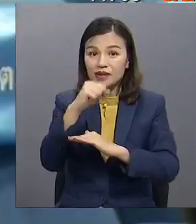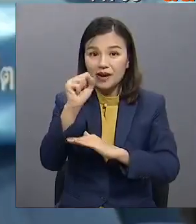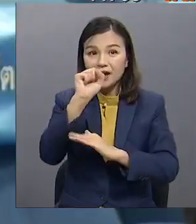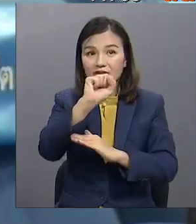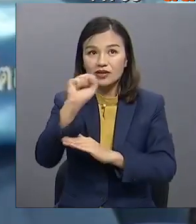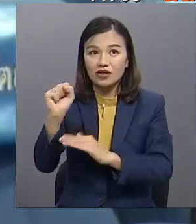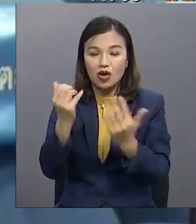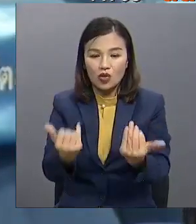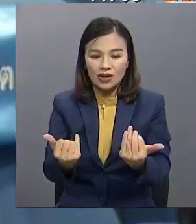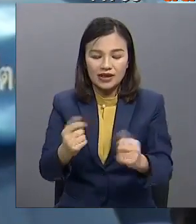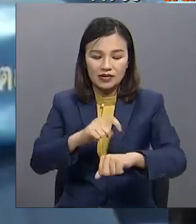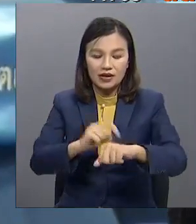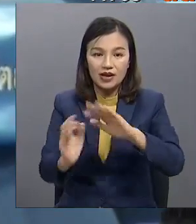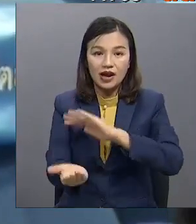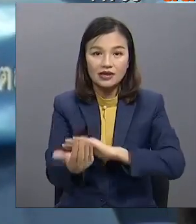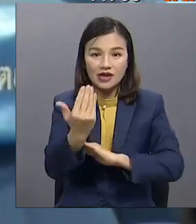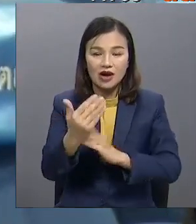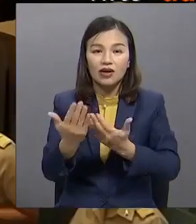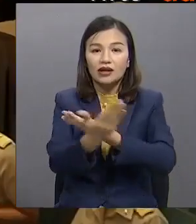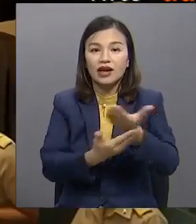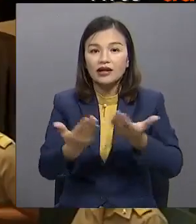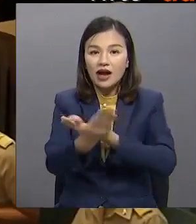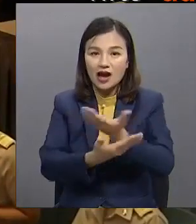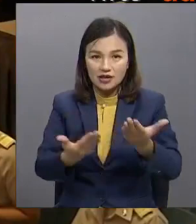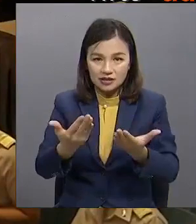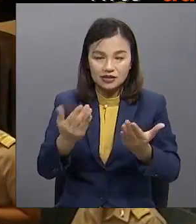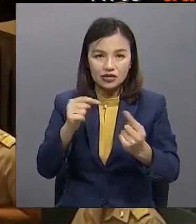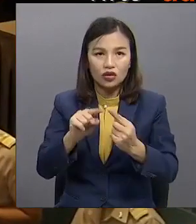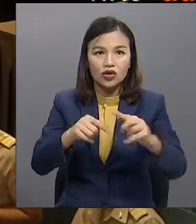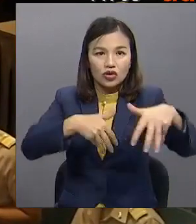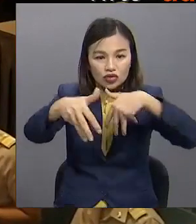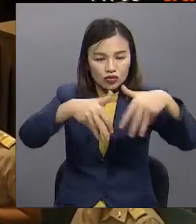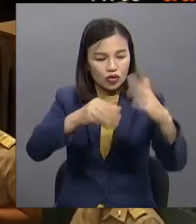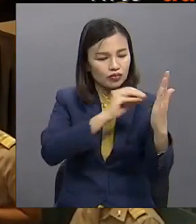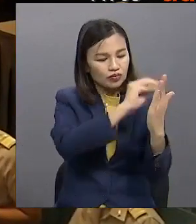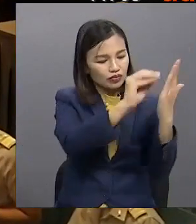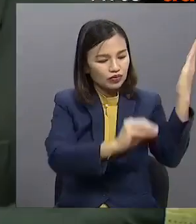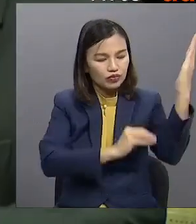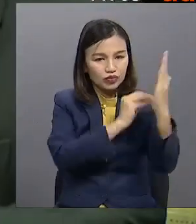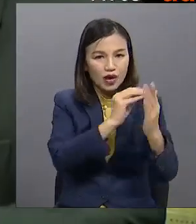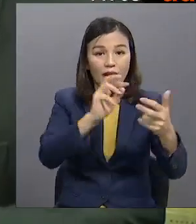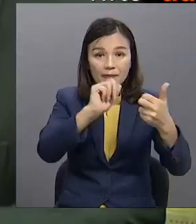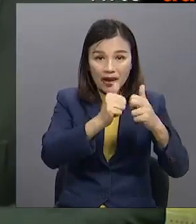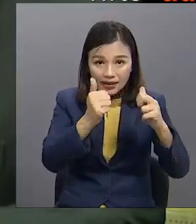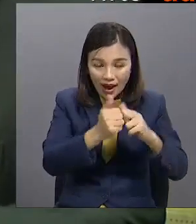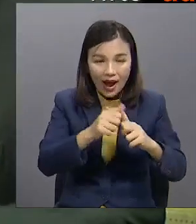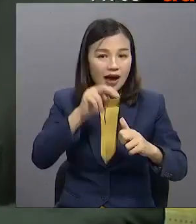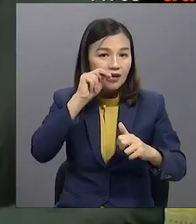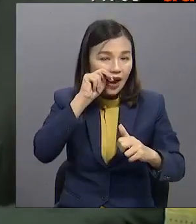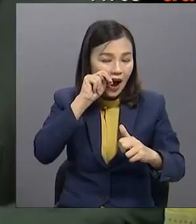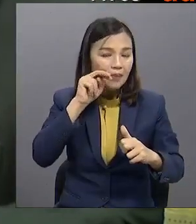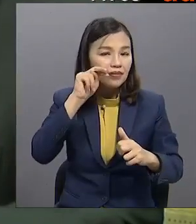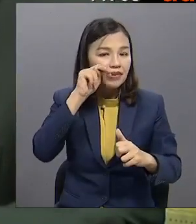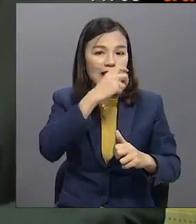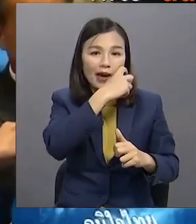วันนี้ยังคงเป็นการหารือถึงปัญหาความเดือดร้อนของประชาชนในพื้นที่ต่างๆทั้งปัญหาการจัดการน้ำและฝนแล้ง